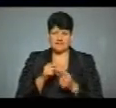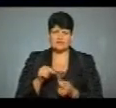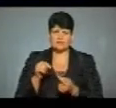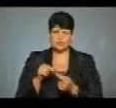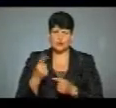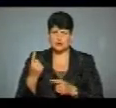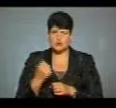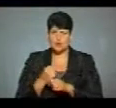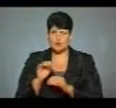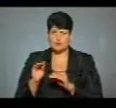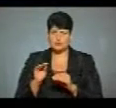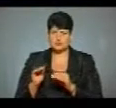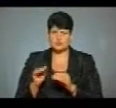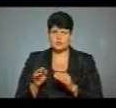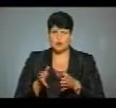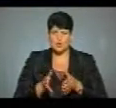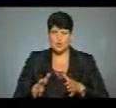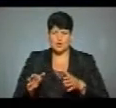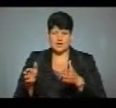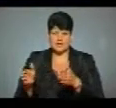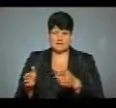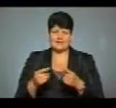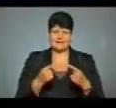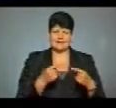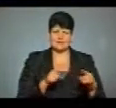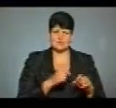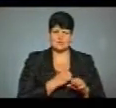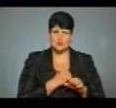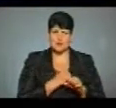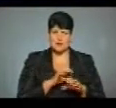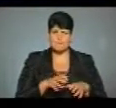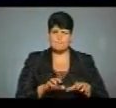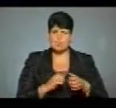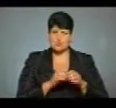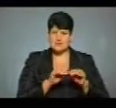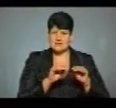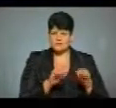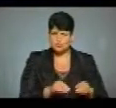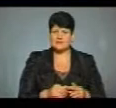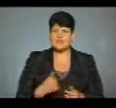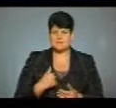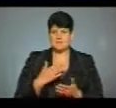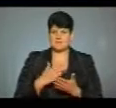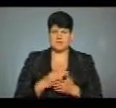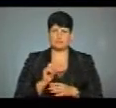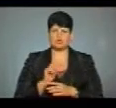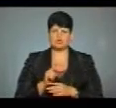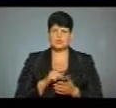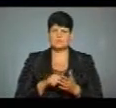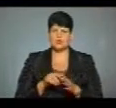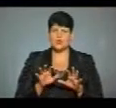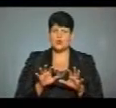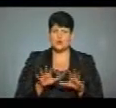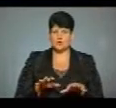одні роблять, влаштовують корити дорожні з основою, інші роблять бруківку, і ми маємо доручення міського голови